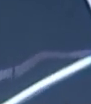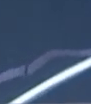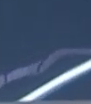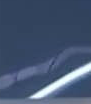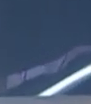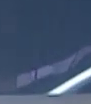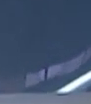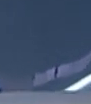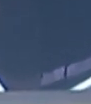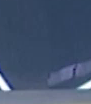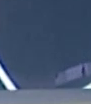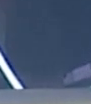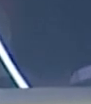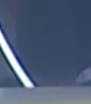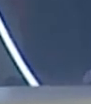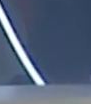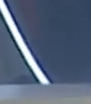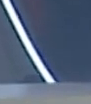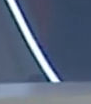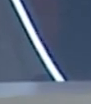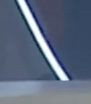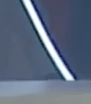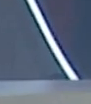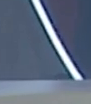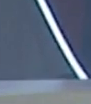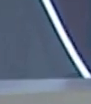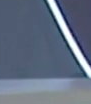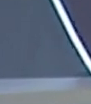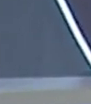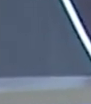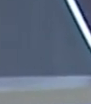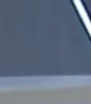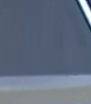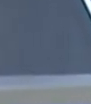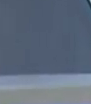YouTube-тағы арнамызға тіркеліңіз, лүпіл қойып, қоңырауды басыңыз.